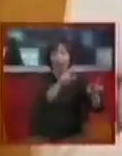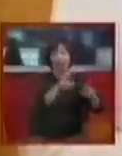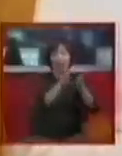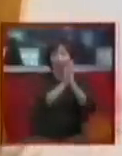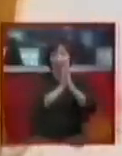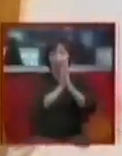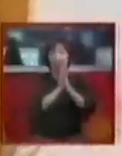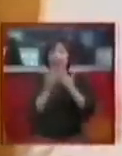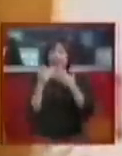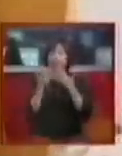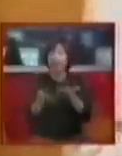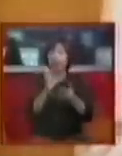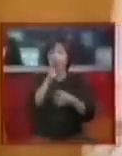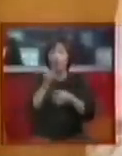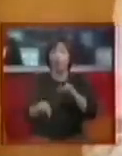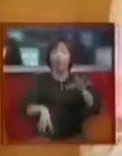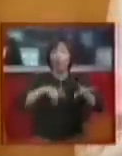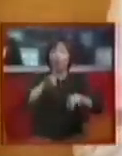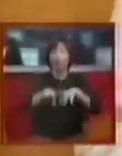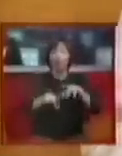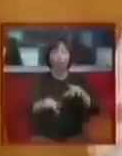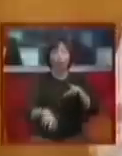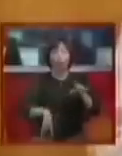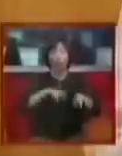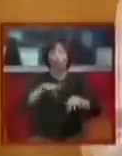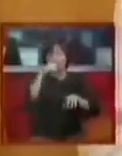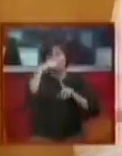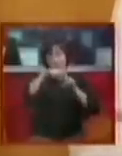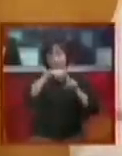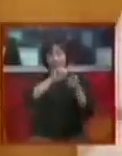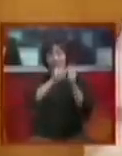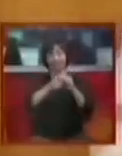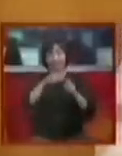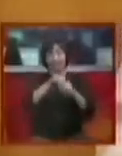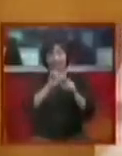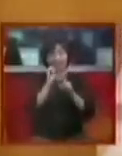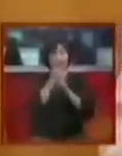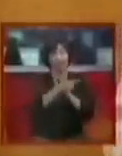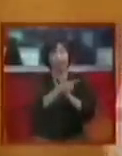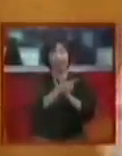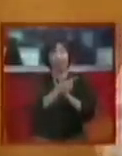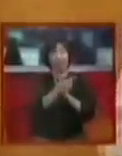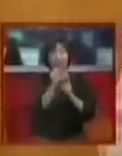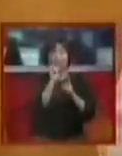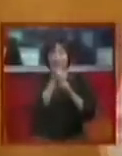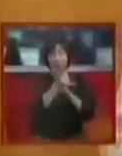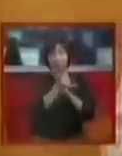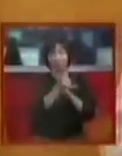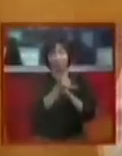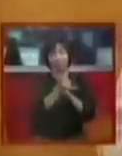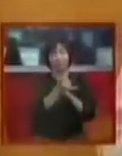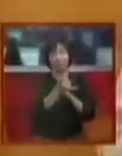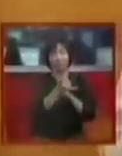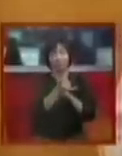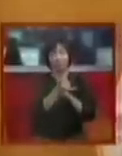magpasalamat sa mga nakikiambag sa positibong pagbabago sa lipunan. Hindi po biro